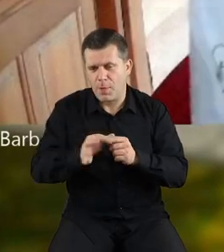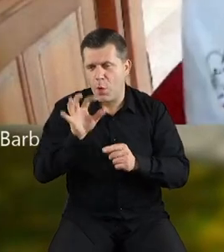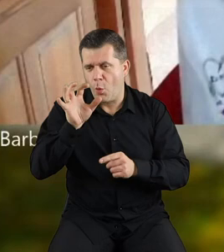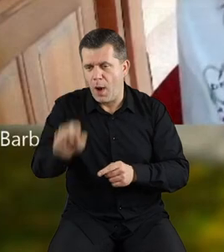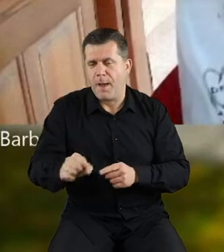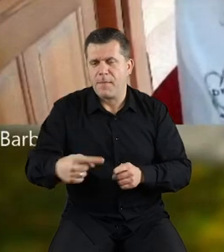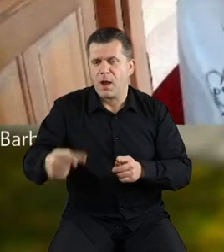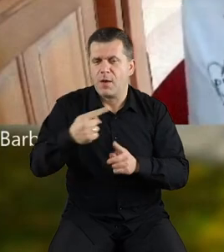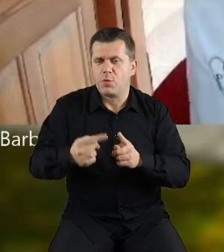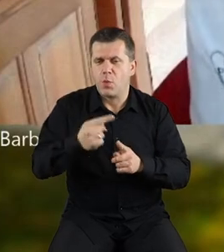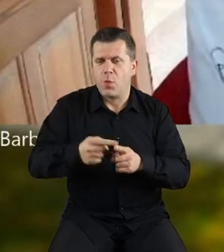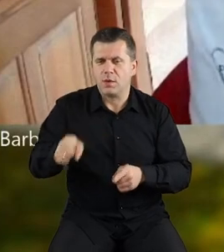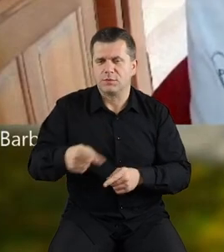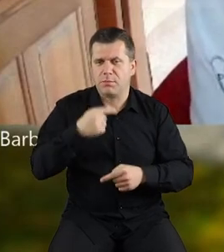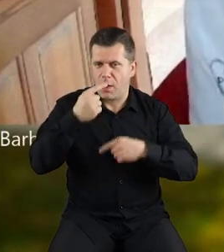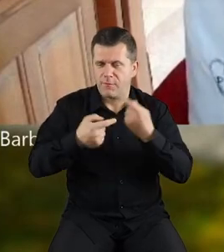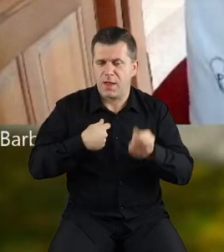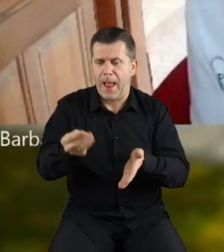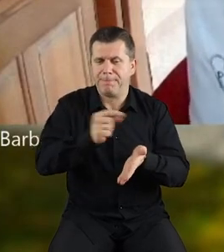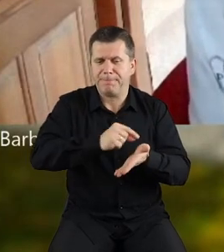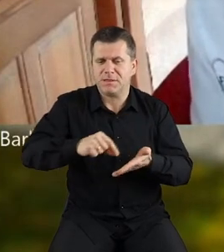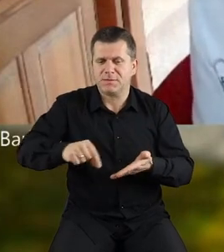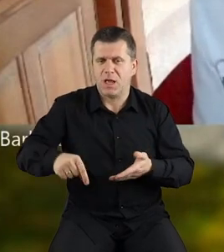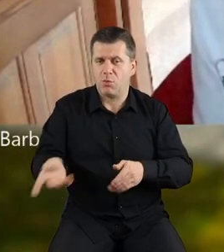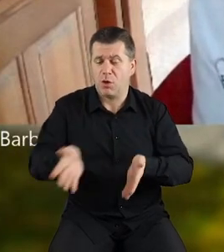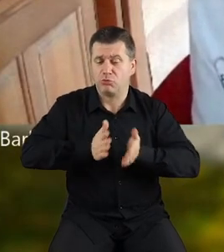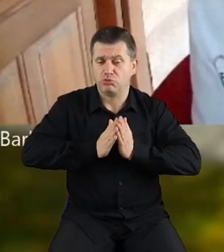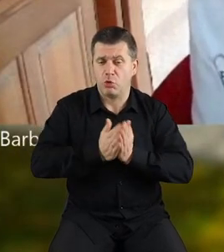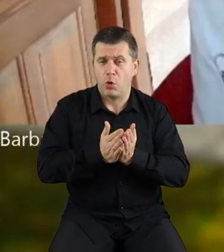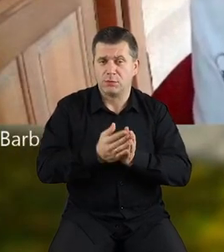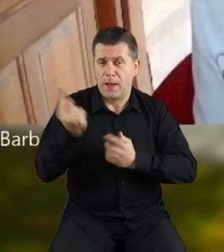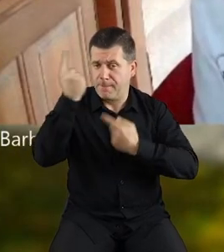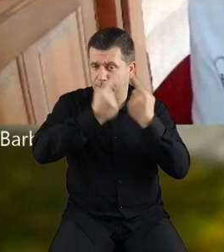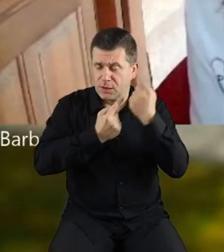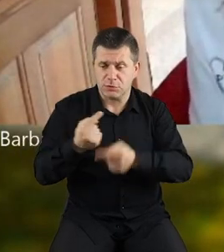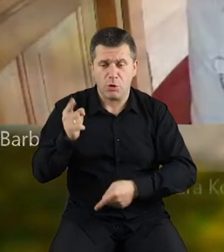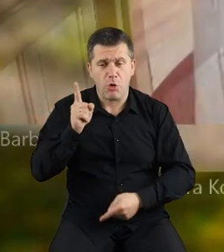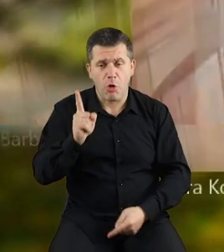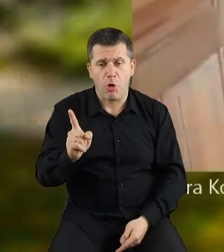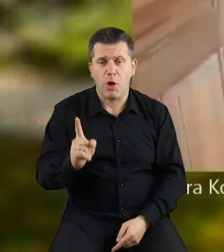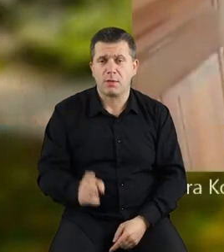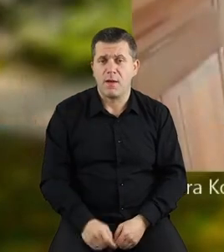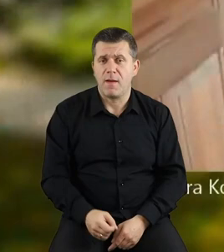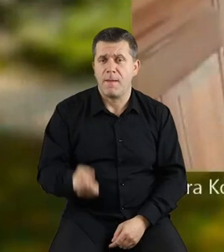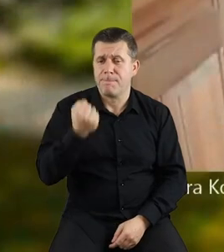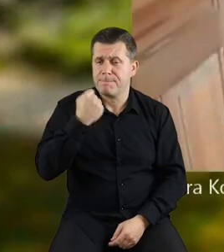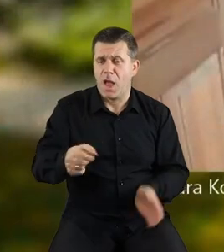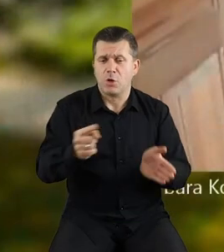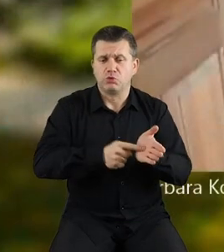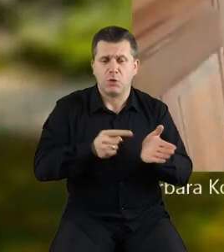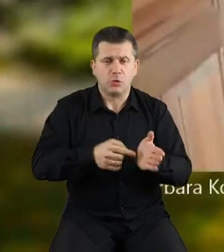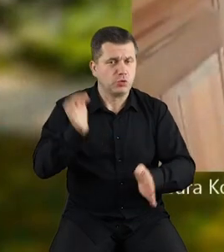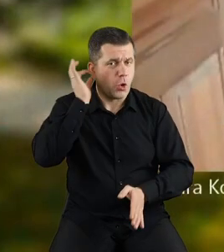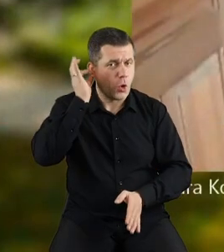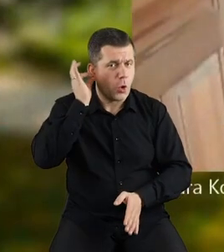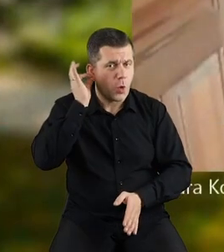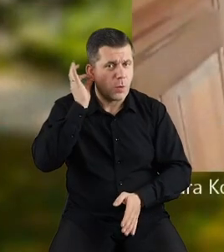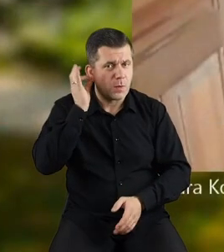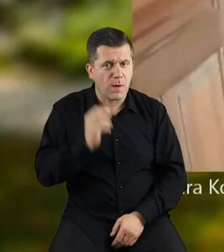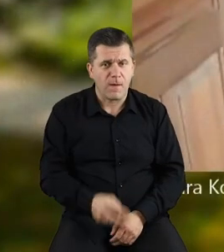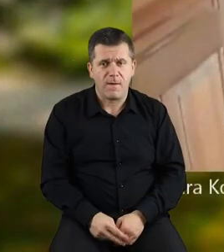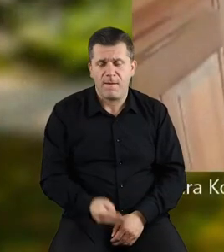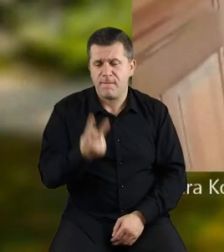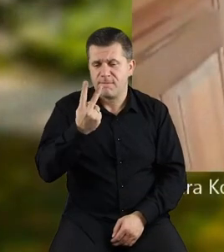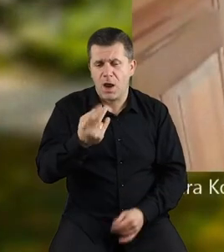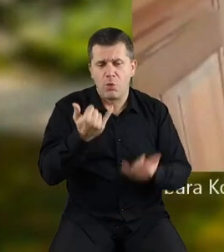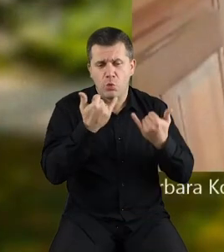wyłapałaś taki niuans powieściowy. Kiedy pisałam książkę, myślałam o tym, że bardzo często kobiety